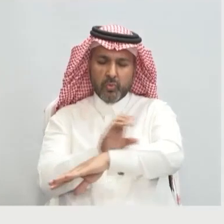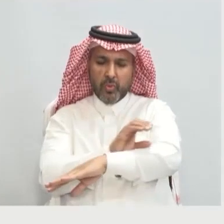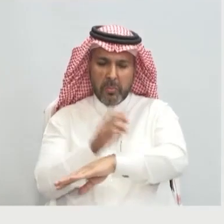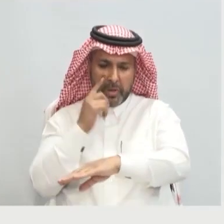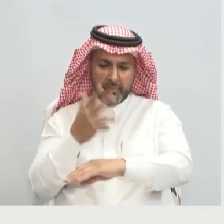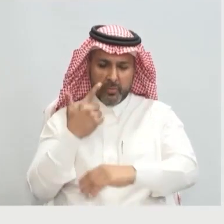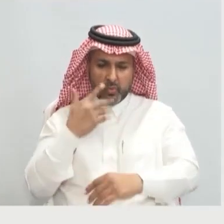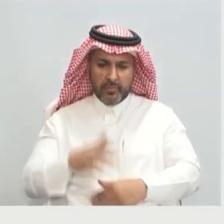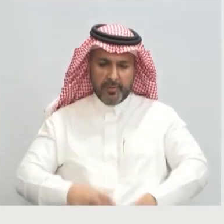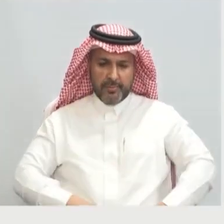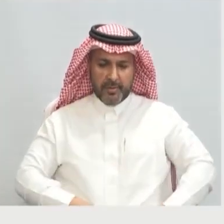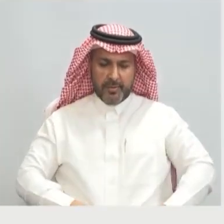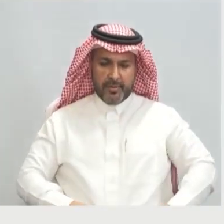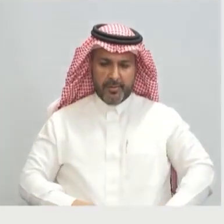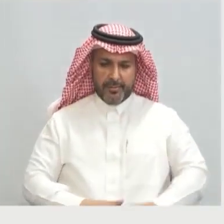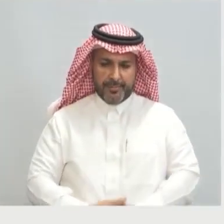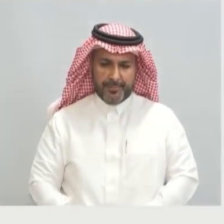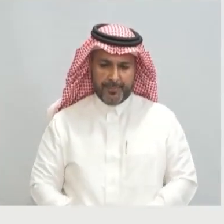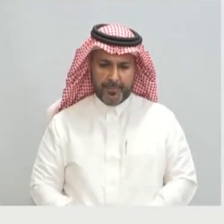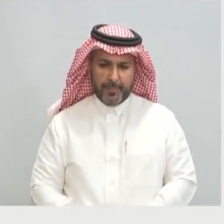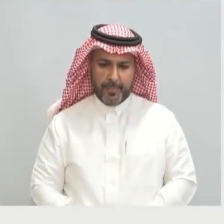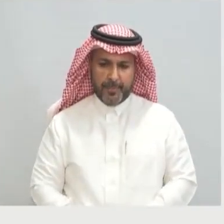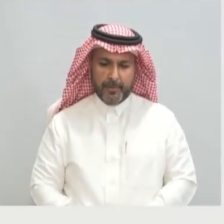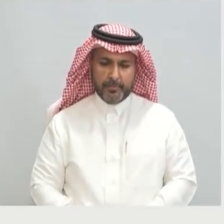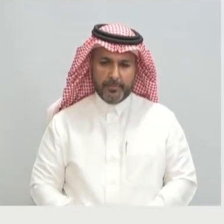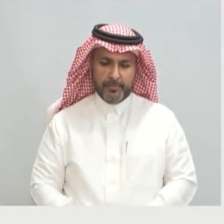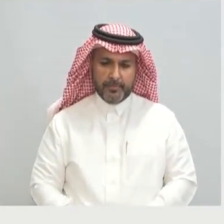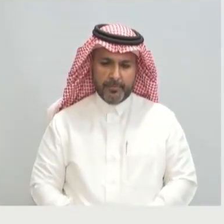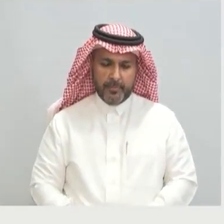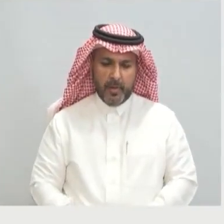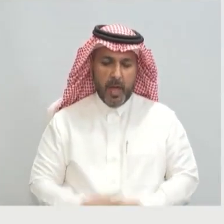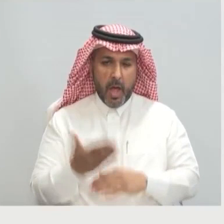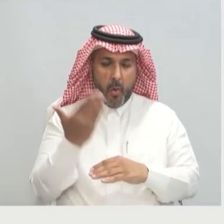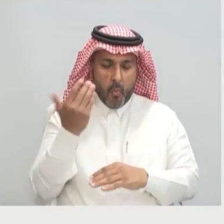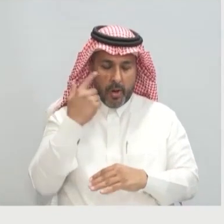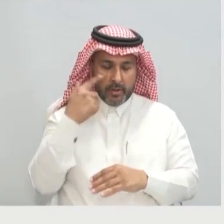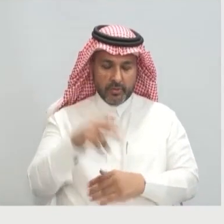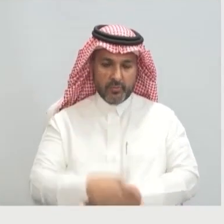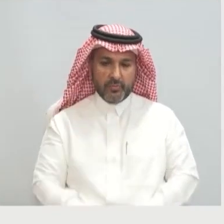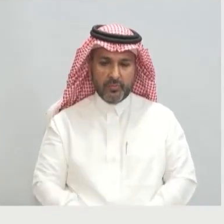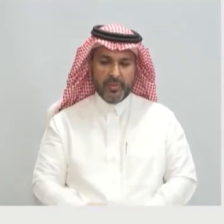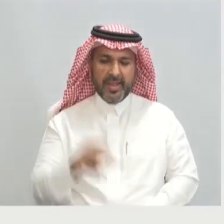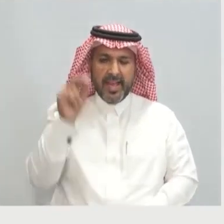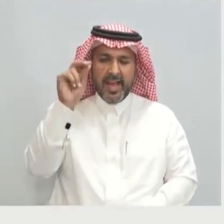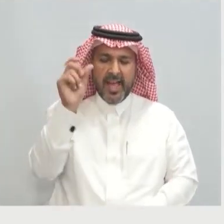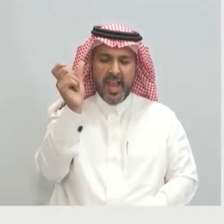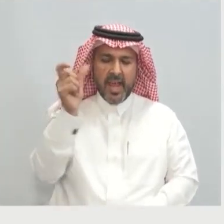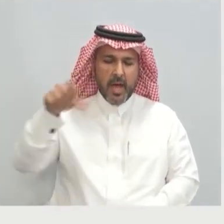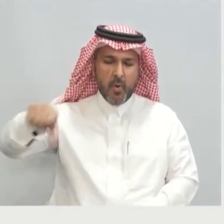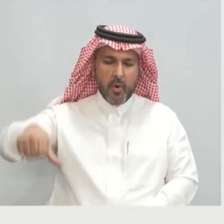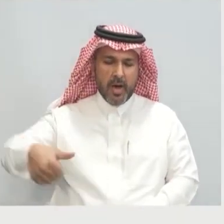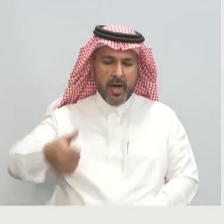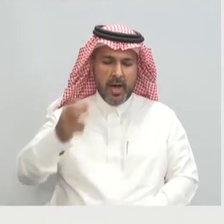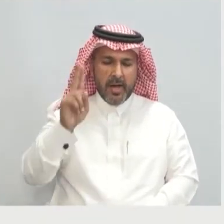العمل قنوات التواصل الشخصيه والشبكات نحن انتهينا من وسائل التواصل ننتقل الى قنوات التواصل الشخصيه